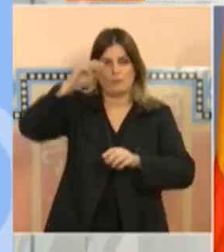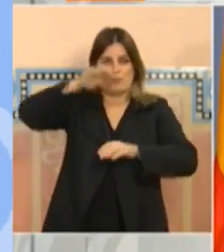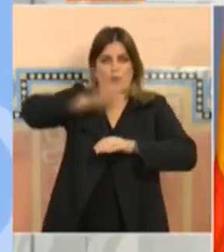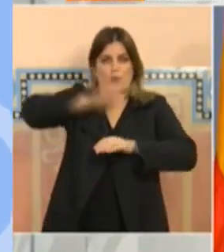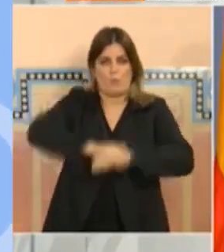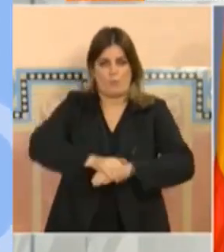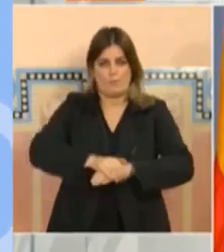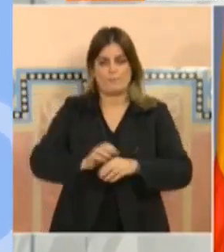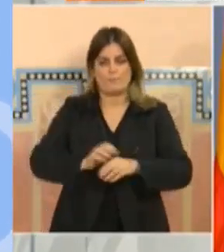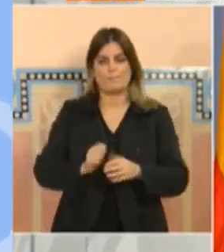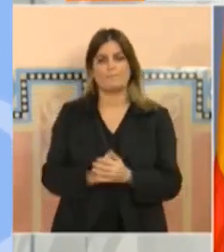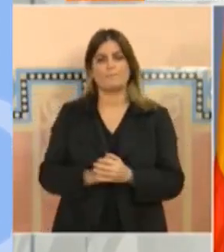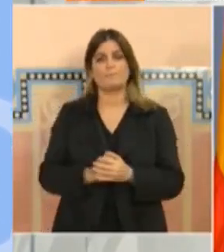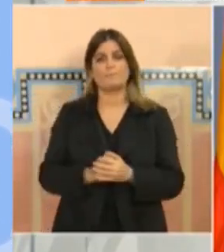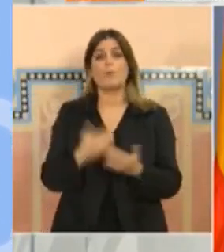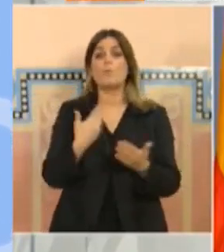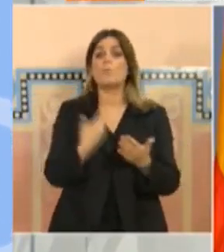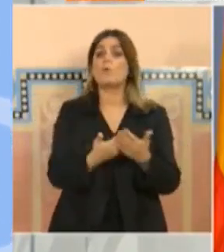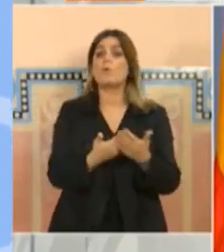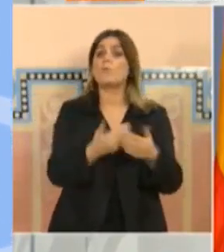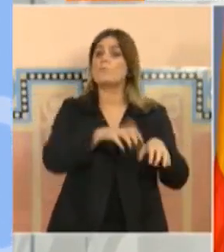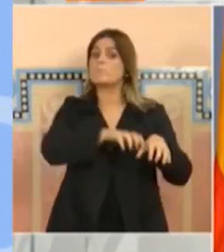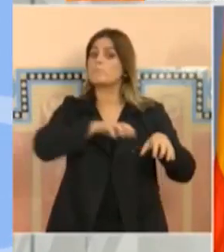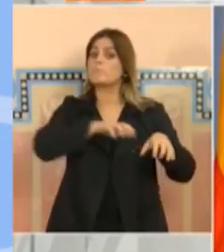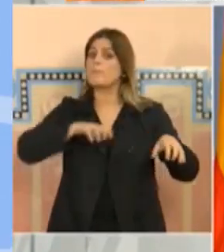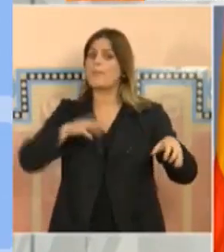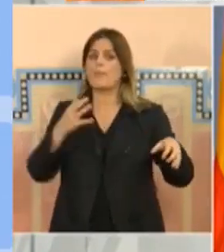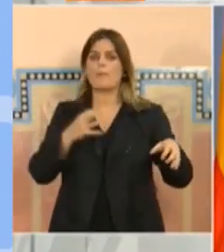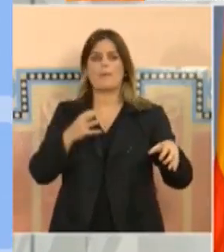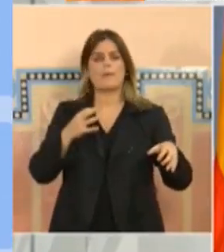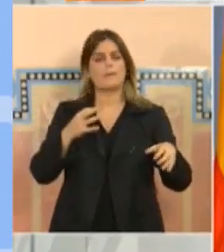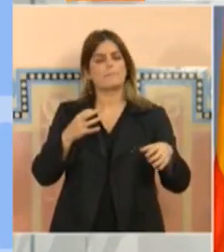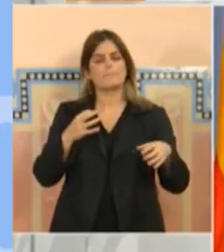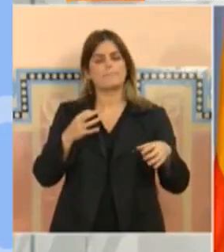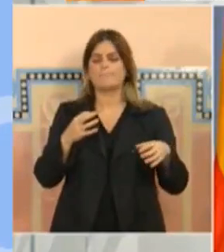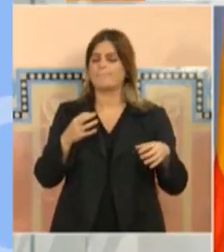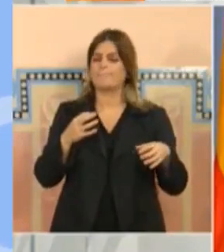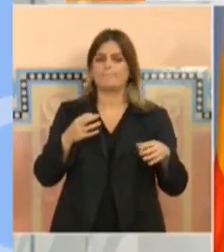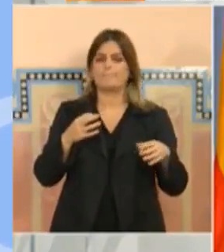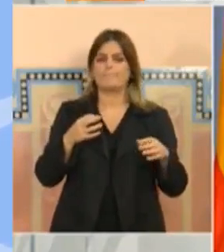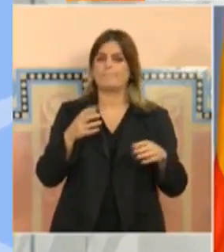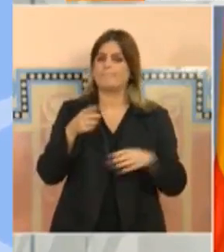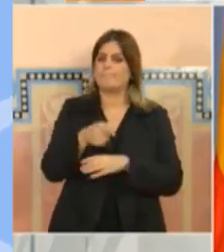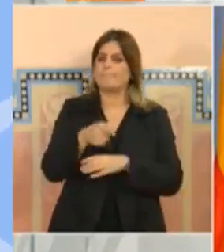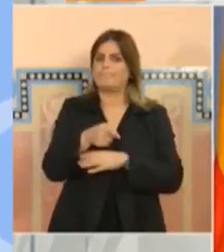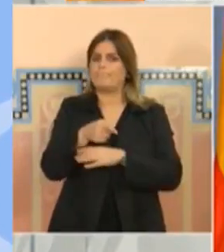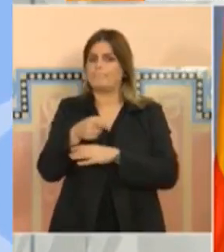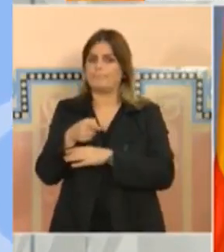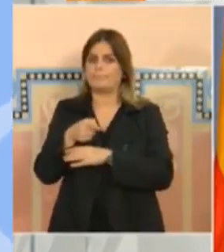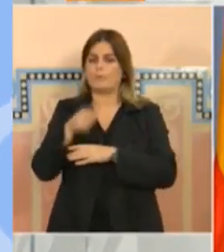totes i tots, en el compliment d'aquestes mesures i també en el compliment de fer realitat que